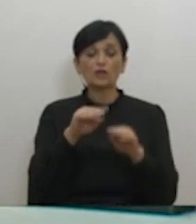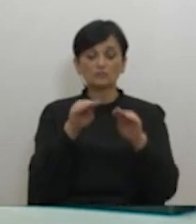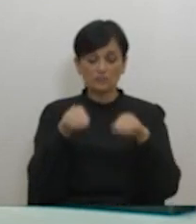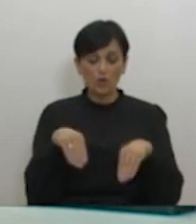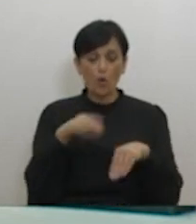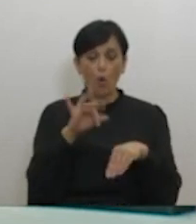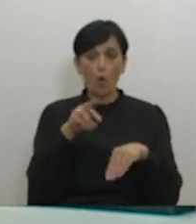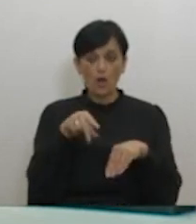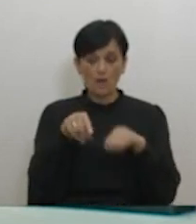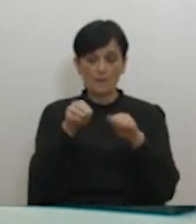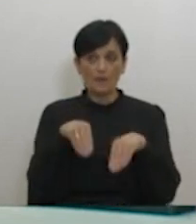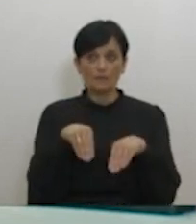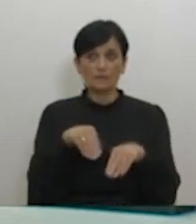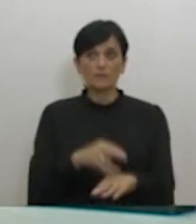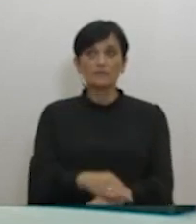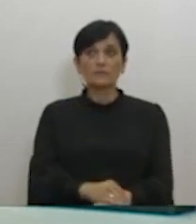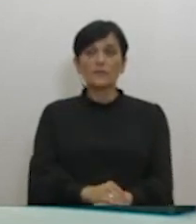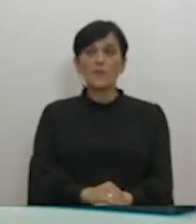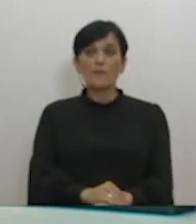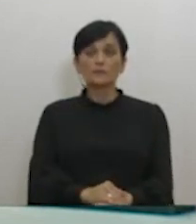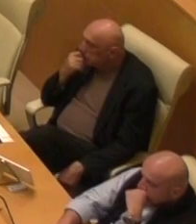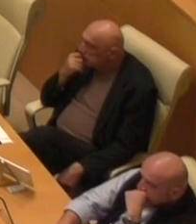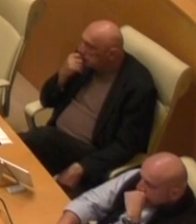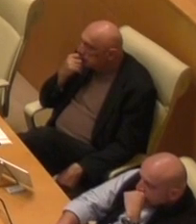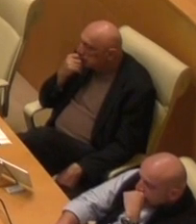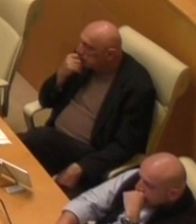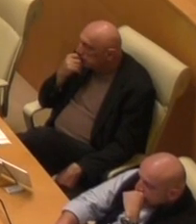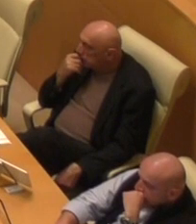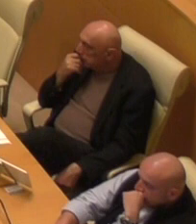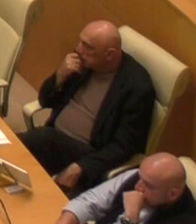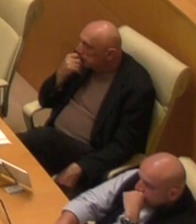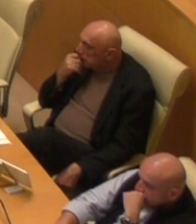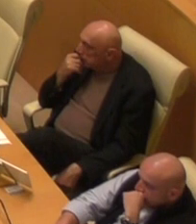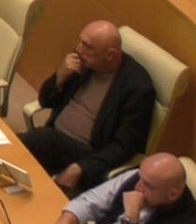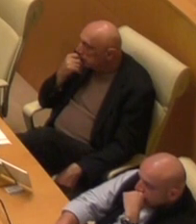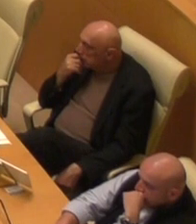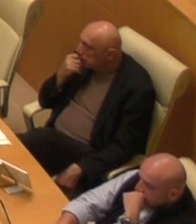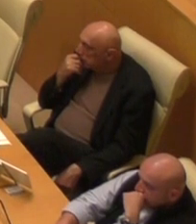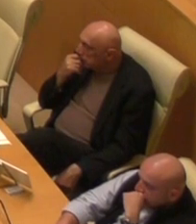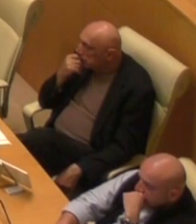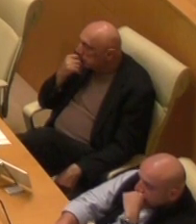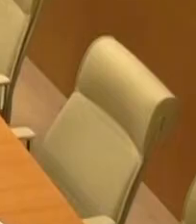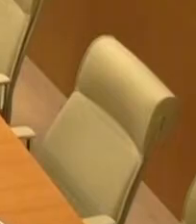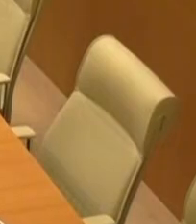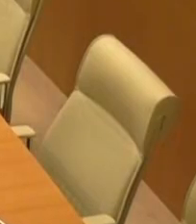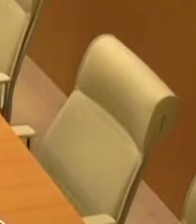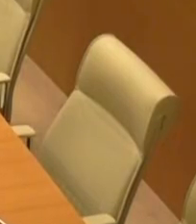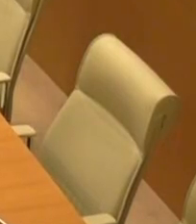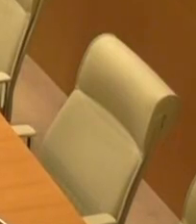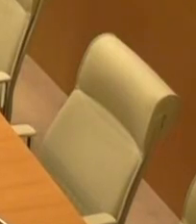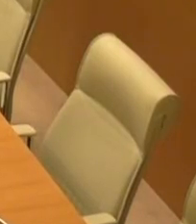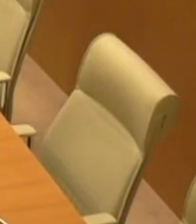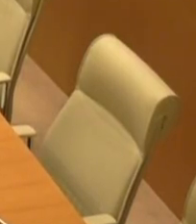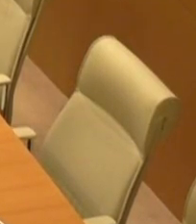და დაპირისპირება იყო დღეს პარლამენტის ხდომაზე, საიდანაც მანდატურებმა ოპოზიციონერი დეპუტატი ხათუნა სამნიძე გააძევეს. ოპოზიციონერი